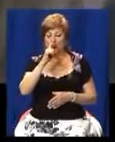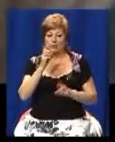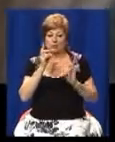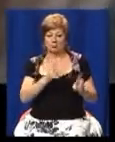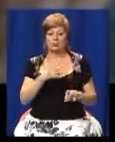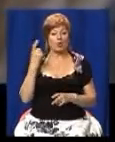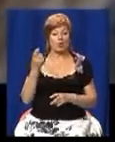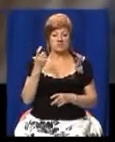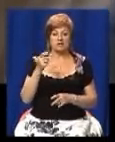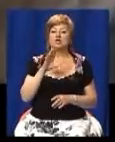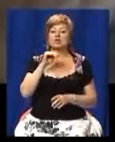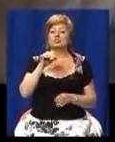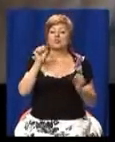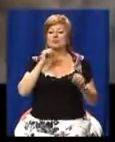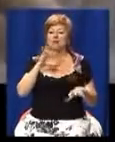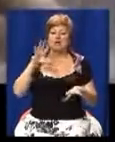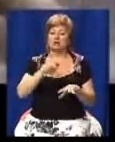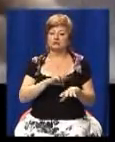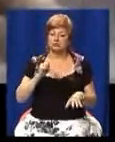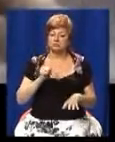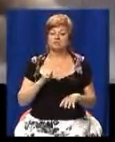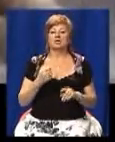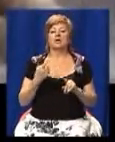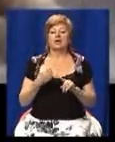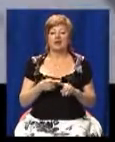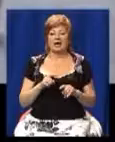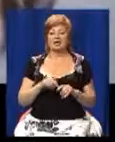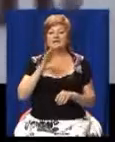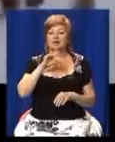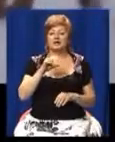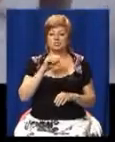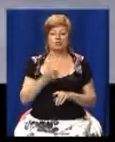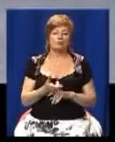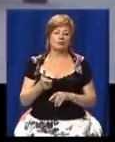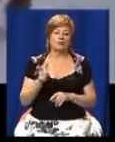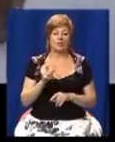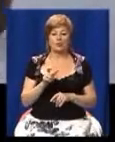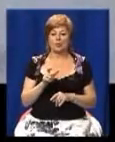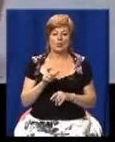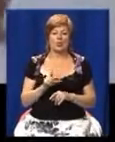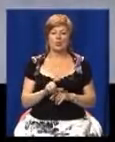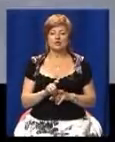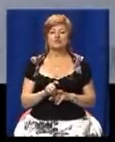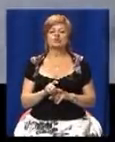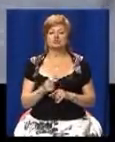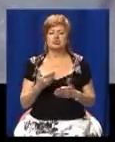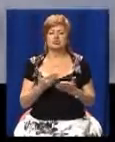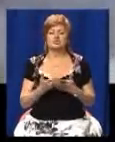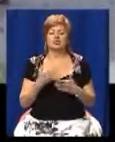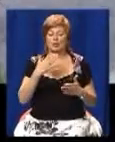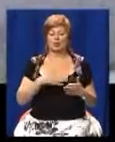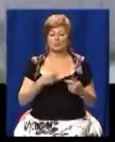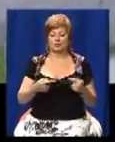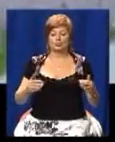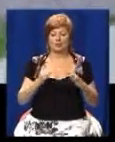власнику, то шарпей може і вкусити. Цікаво й те, що ця тваринка – відмінний мисливець на мишей та інших домашніх